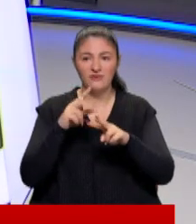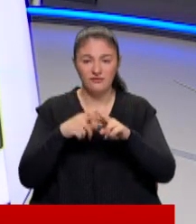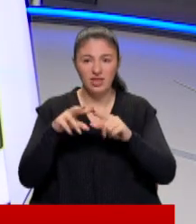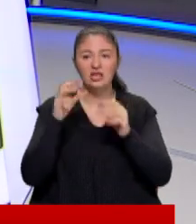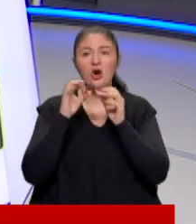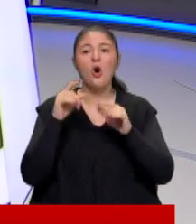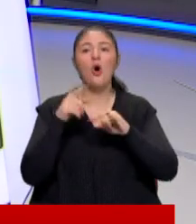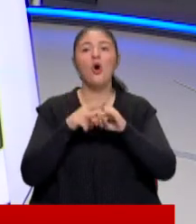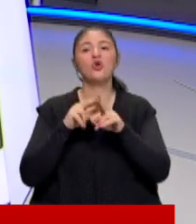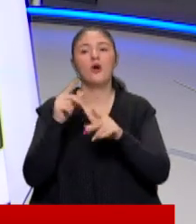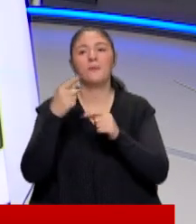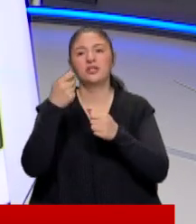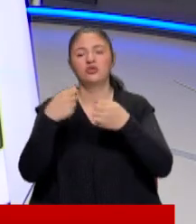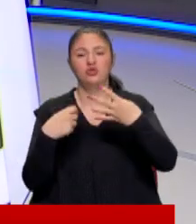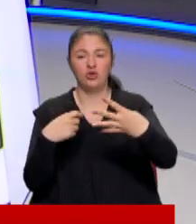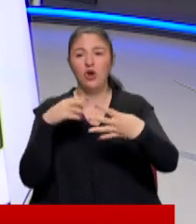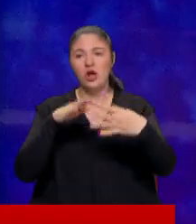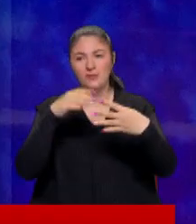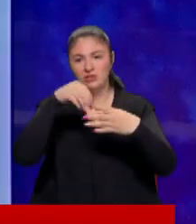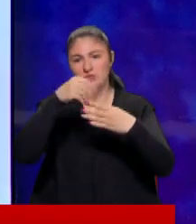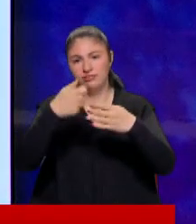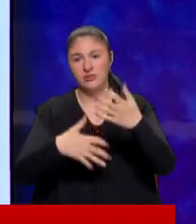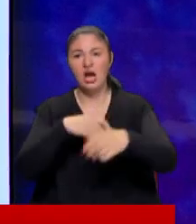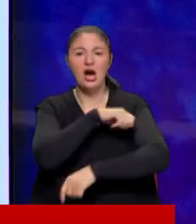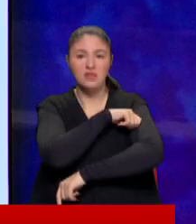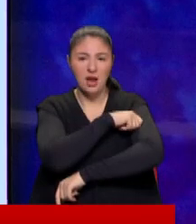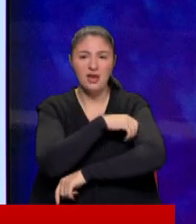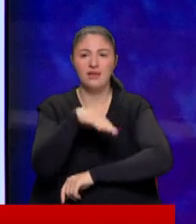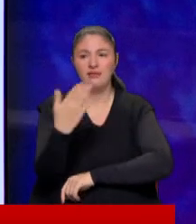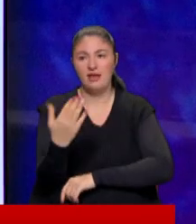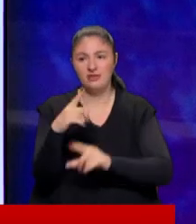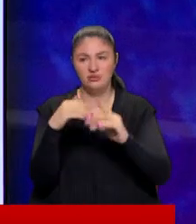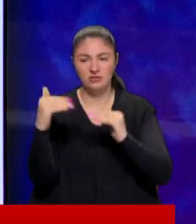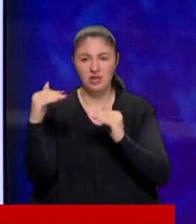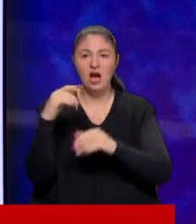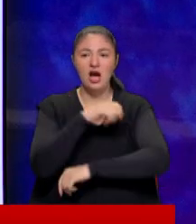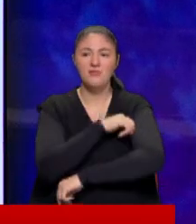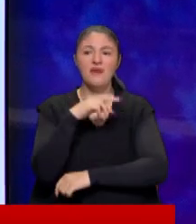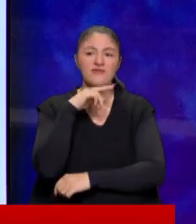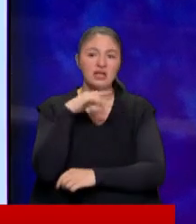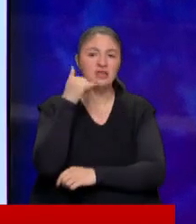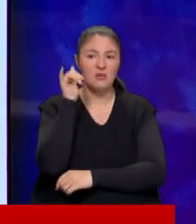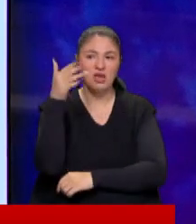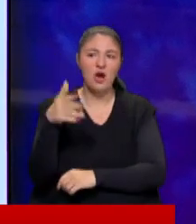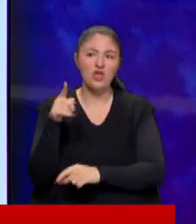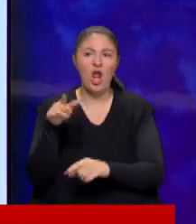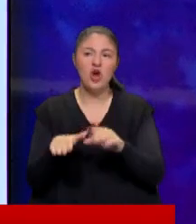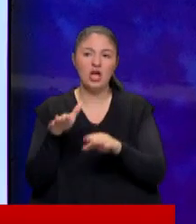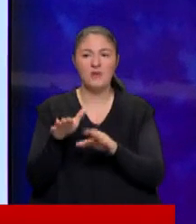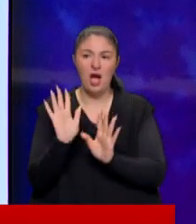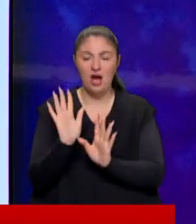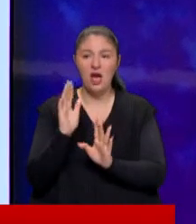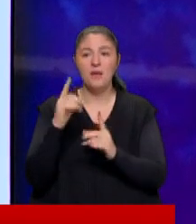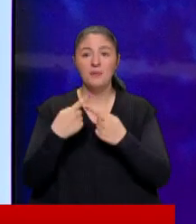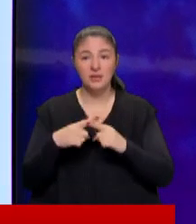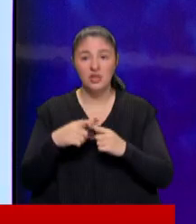birinciler. Ardından ortalamada yer alan ülkeler var. Almanya gibi. Mesela diğer grafikte işte Almanya, Fransa, İspanya. Onlar ortalamalarda, yani